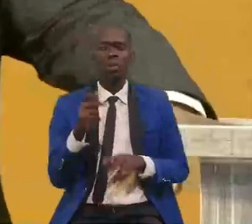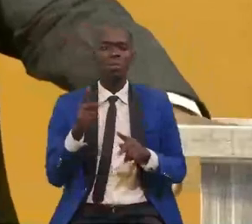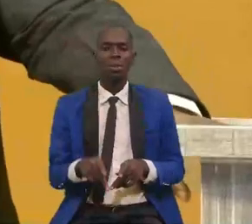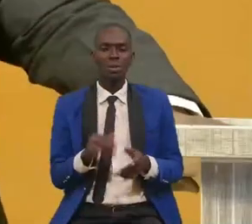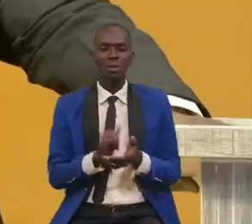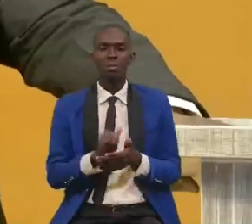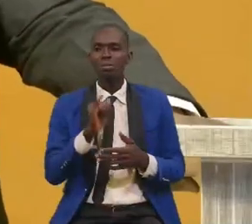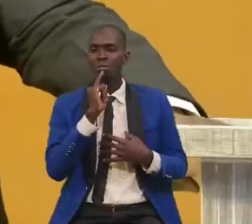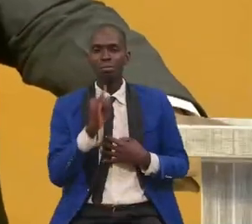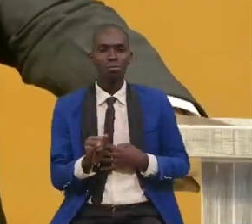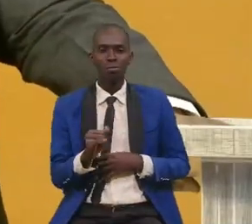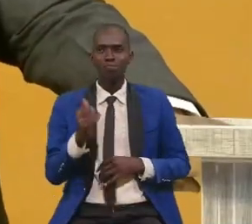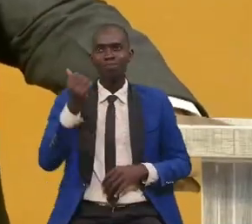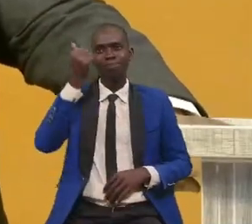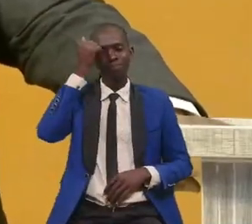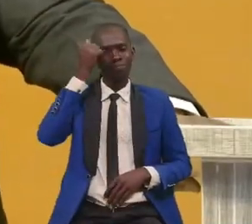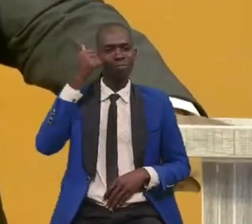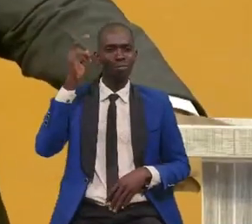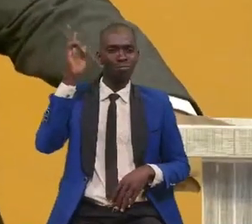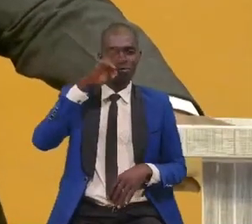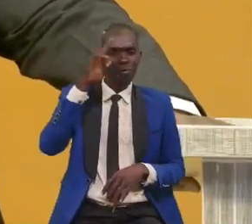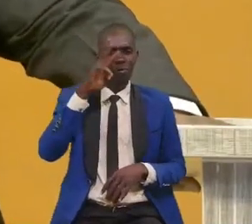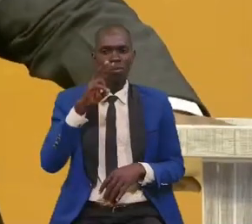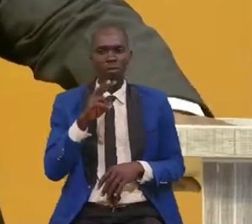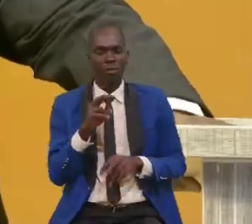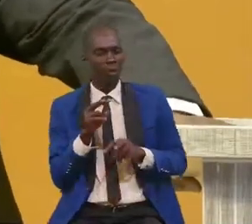pour quelqu'un qui était dormant, Paul est comme un fou.